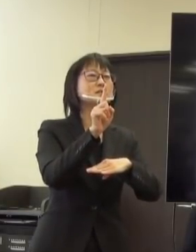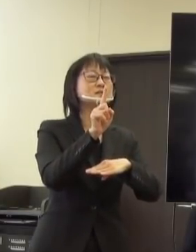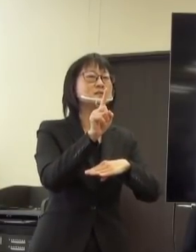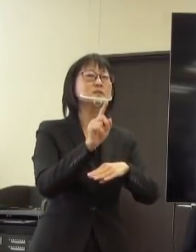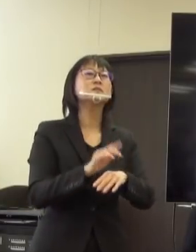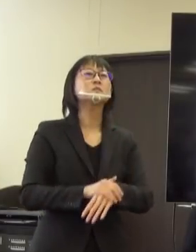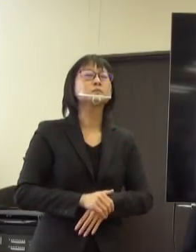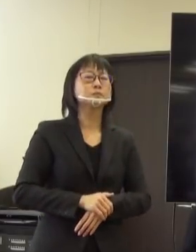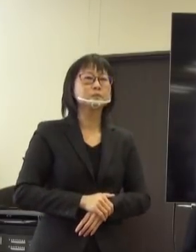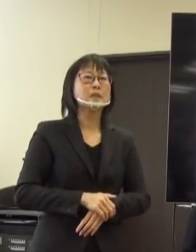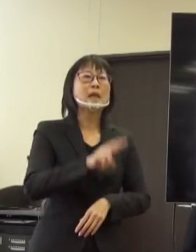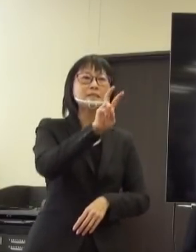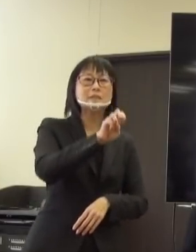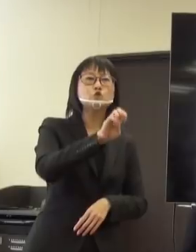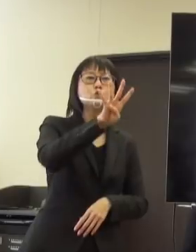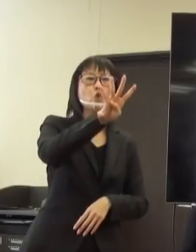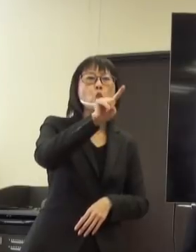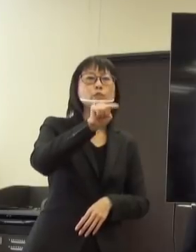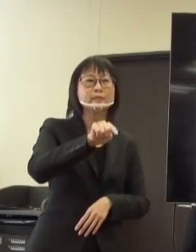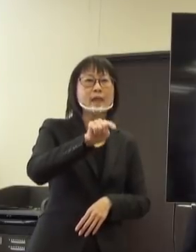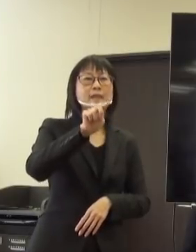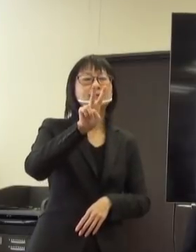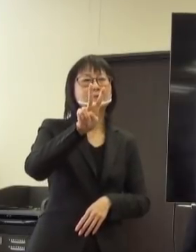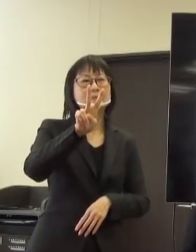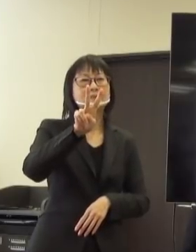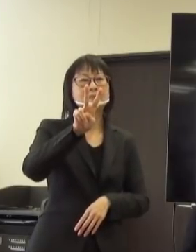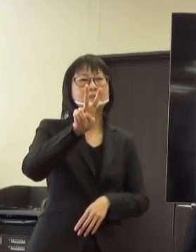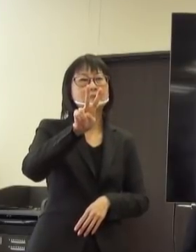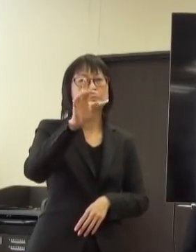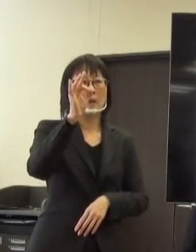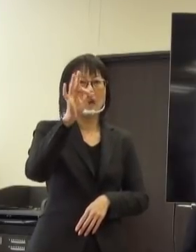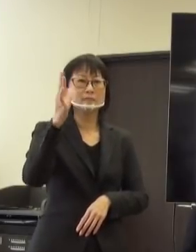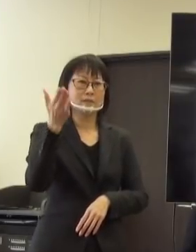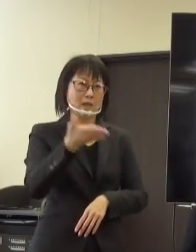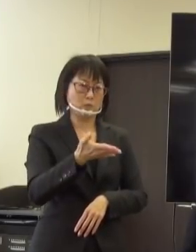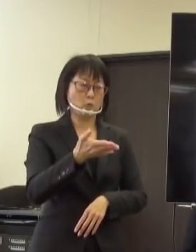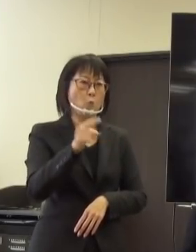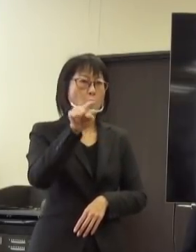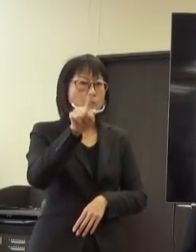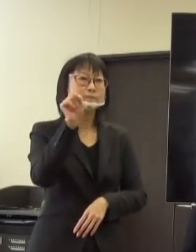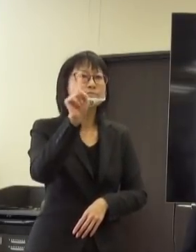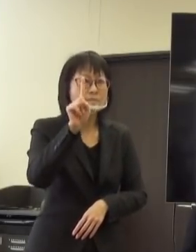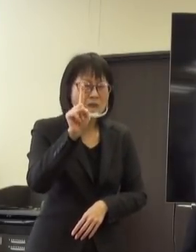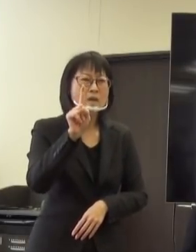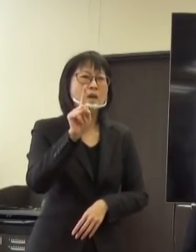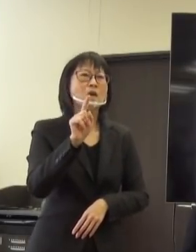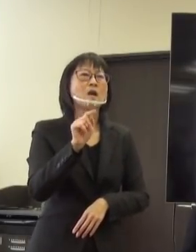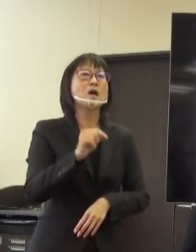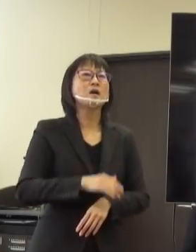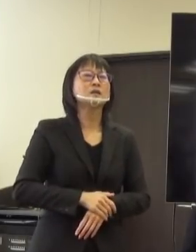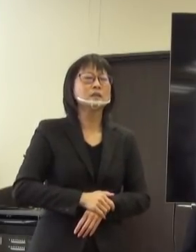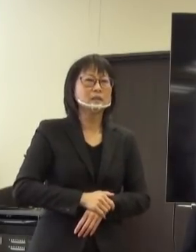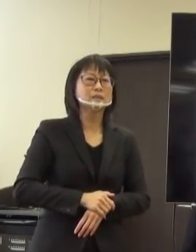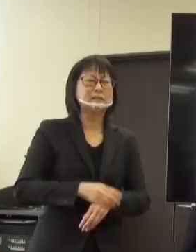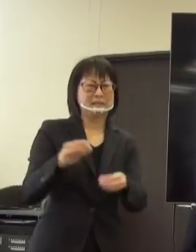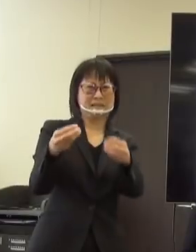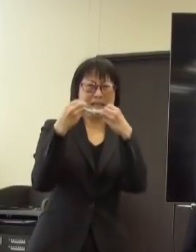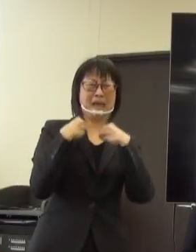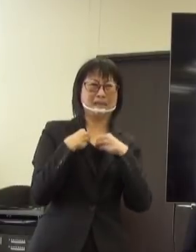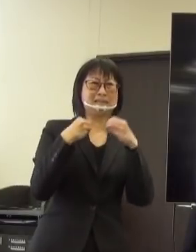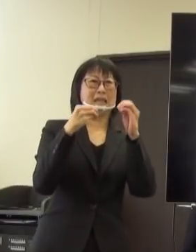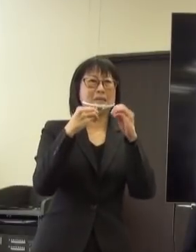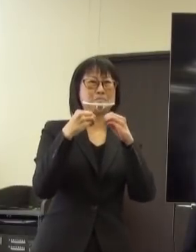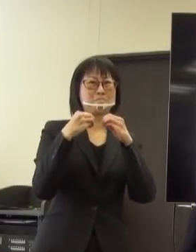24.20 となっておりますけど、これは人口10万人体 の陽性者であります。県の平均